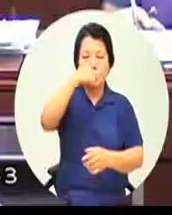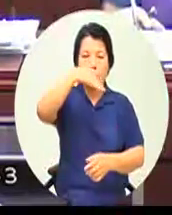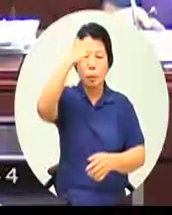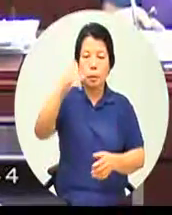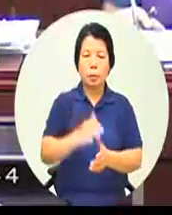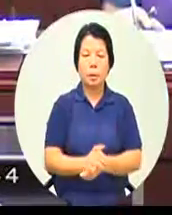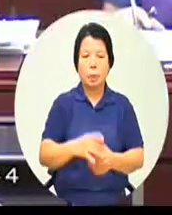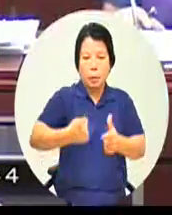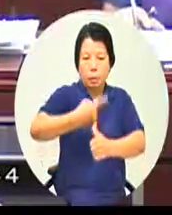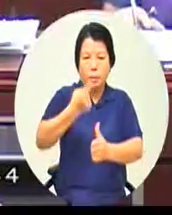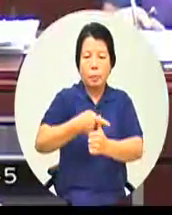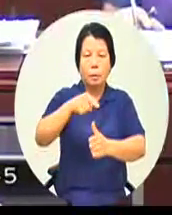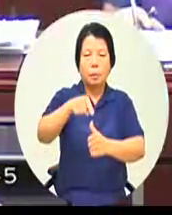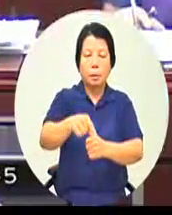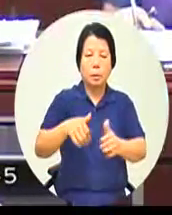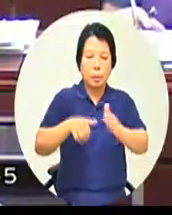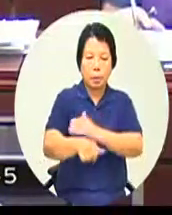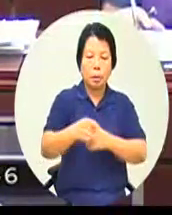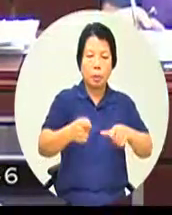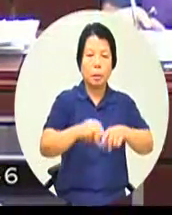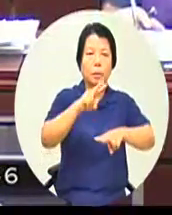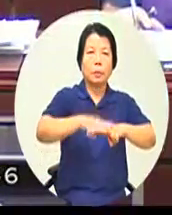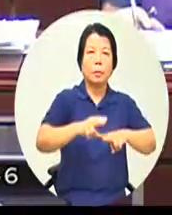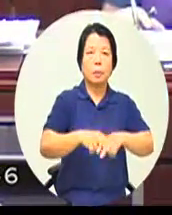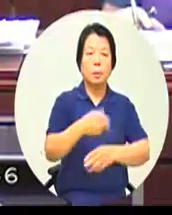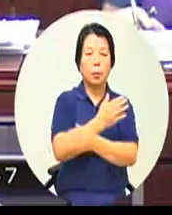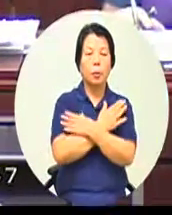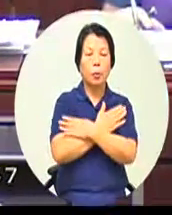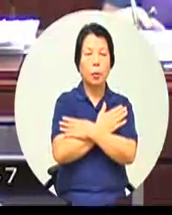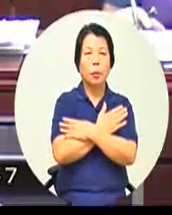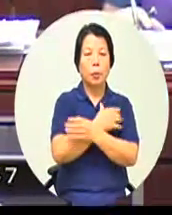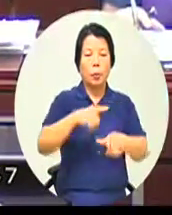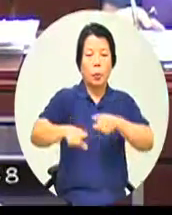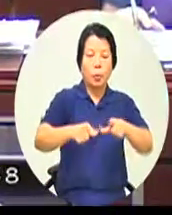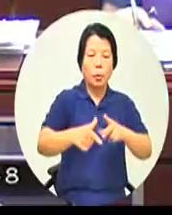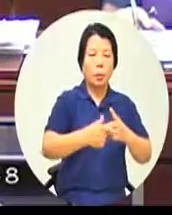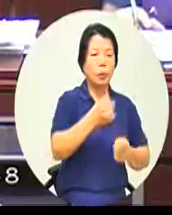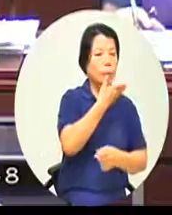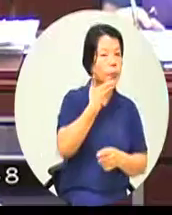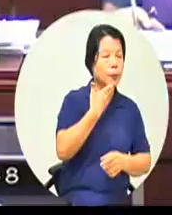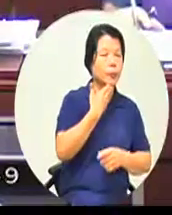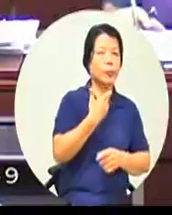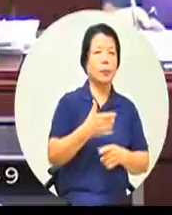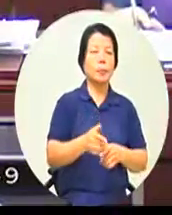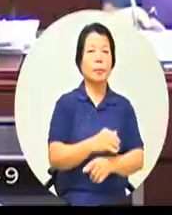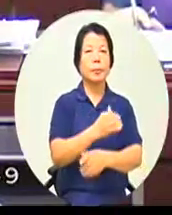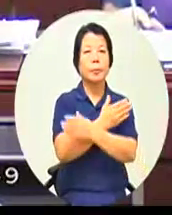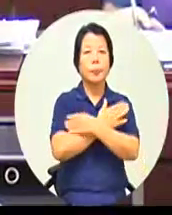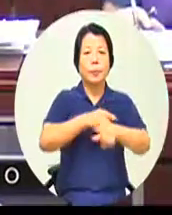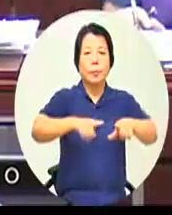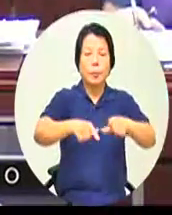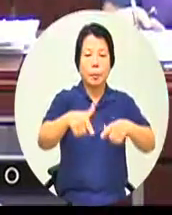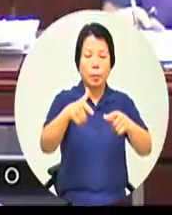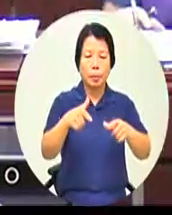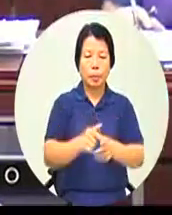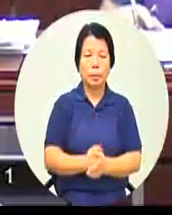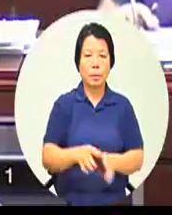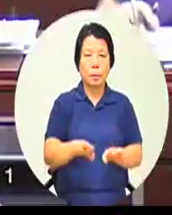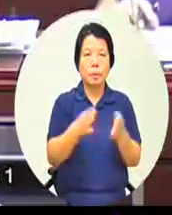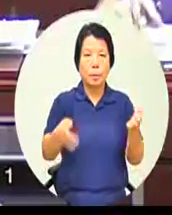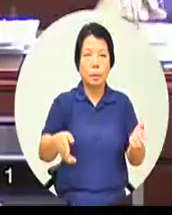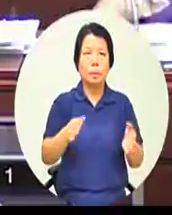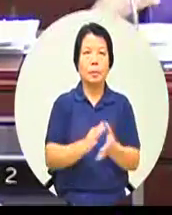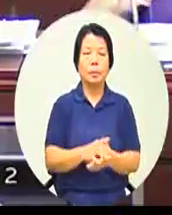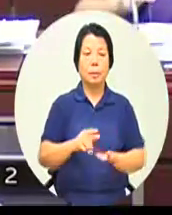扩大我们的公共幼儿园、非营利幼儿园的那个招生的数额了。那这里头呢，当然也会创造新的这